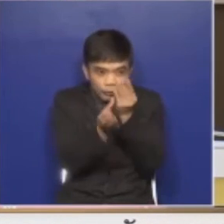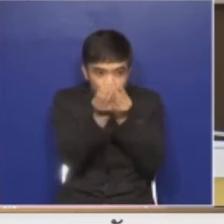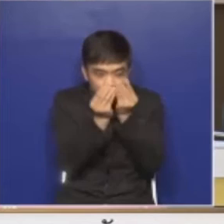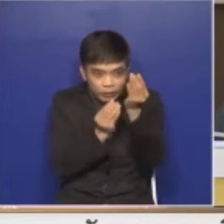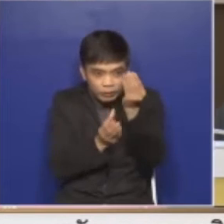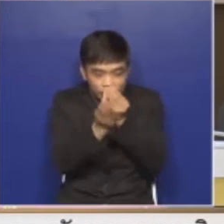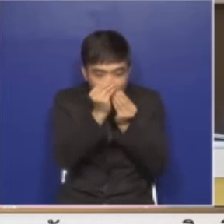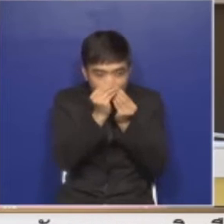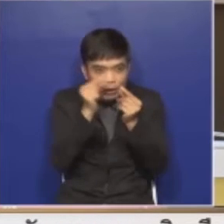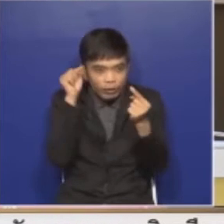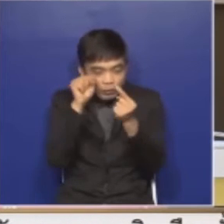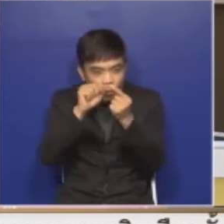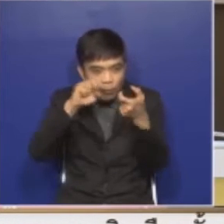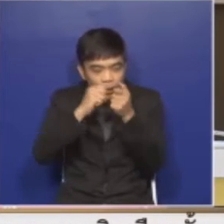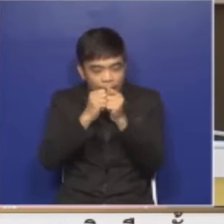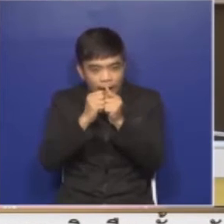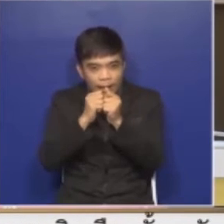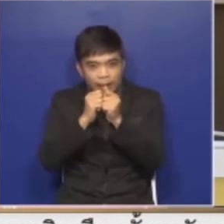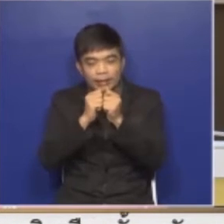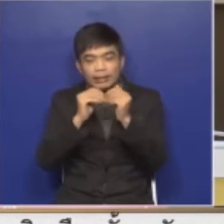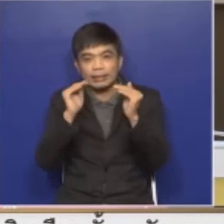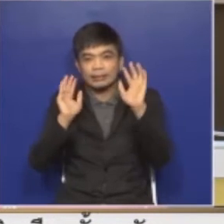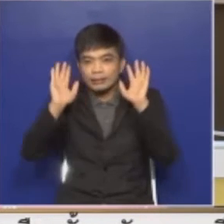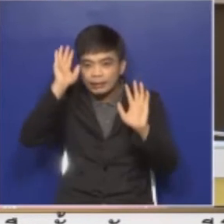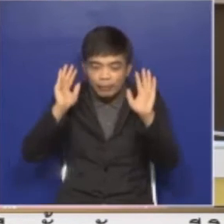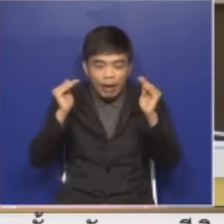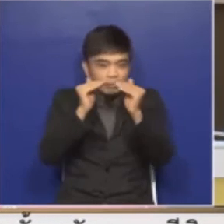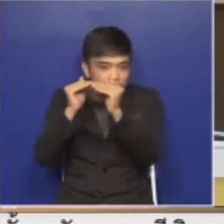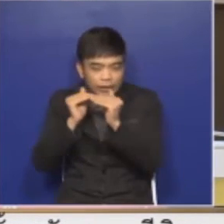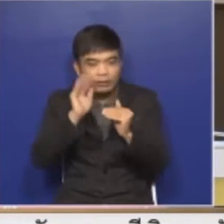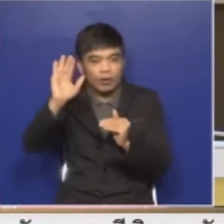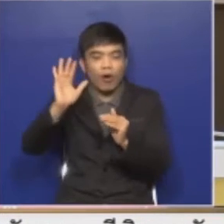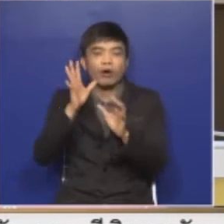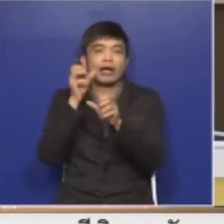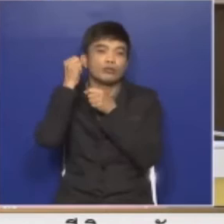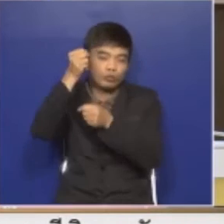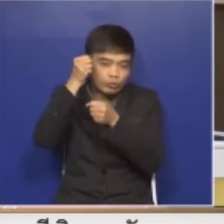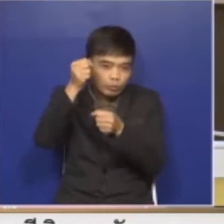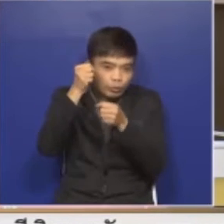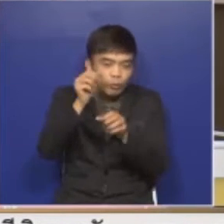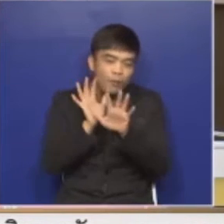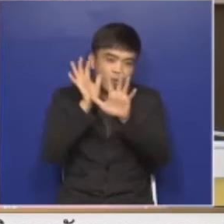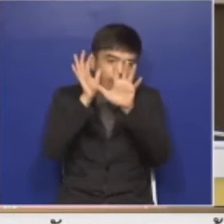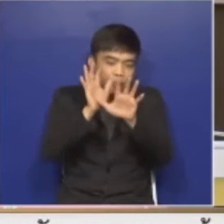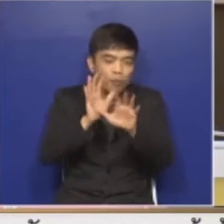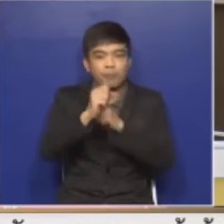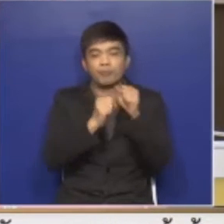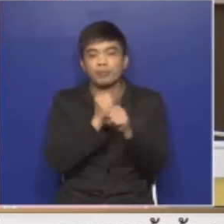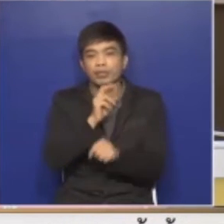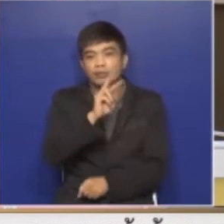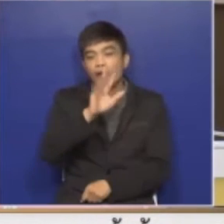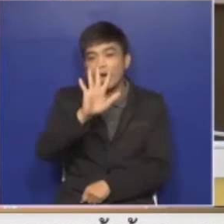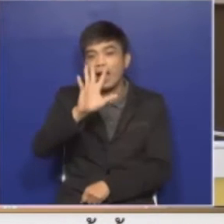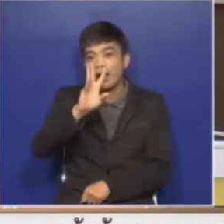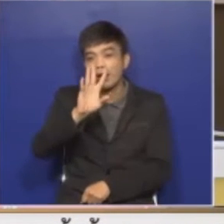สภาพปัญหาเกี่ยวกับเสรีภาพในการชุมนุมเพื่อการปรับปรุงพระราชบัญญัติชุมนุมมรณปี 2558